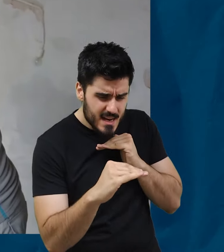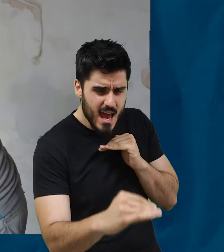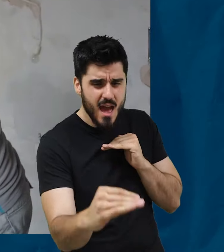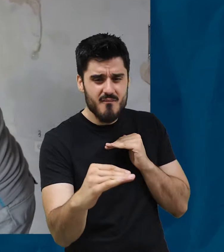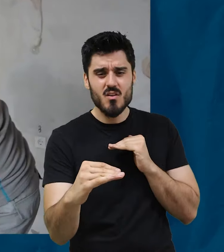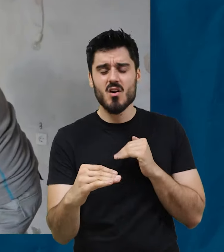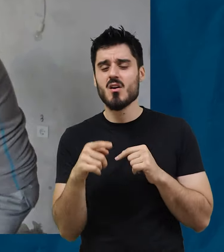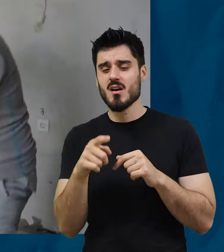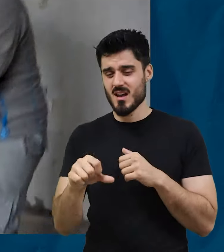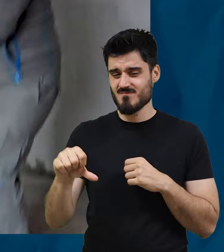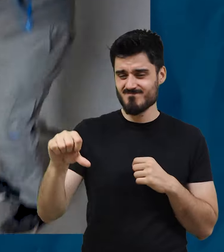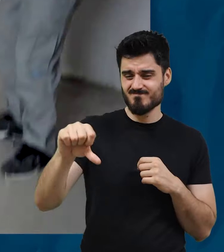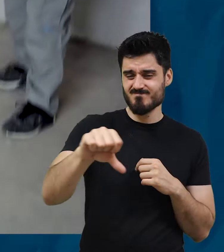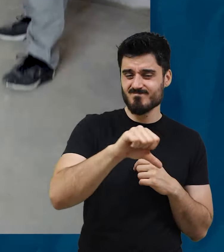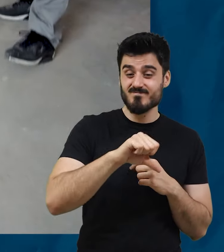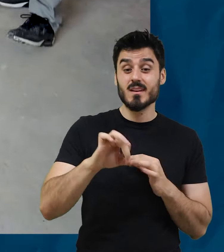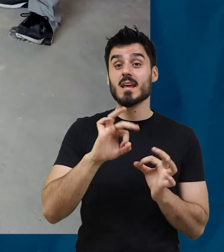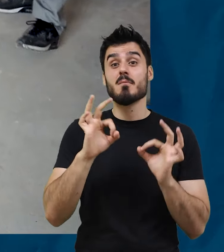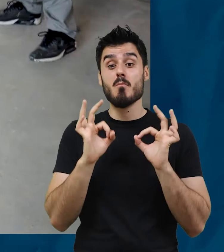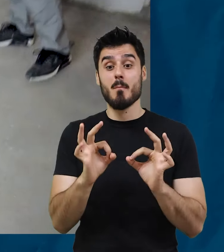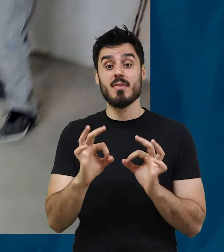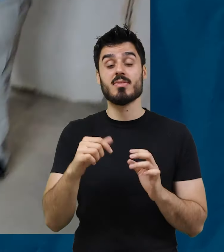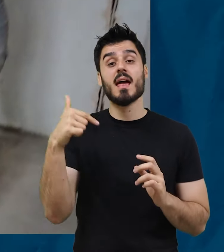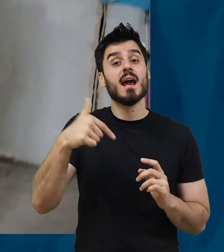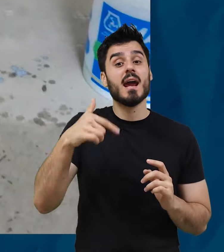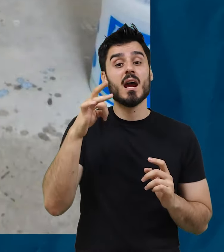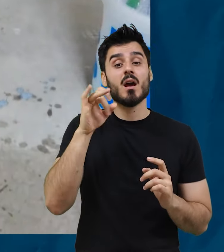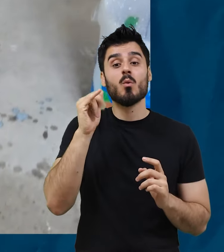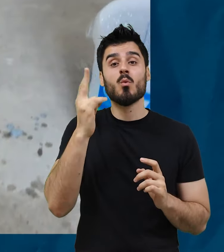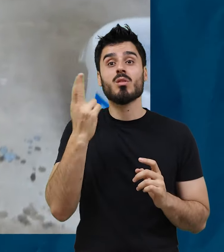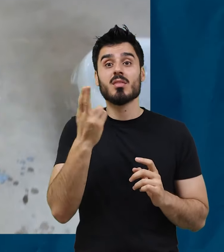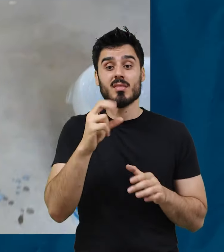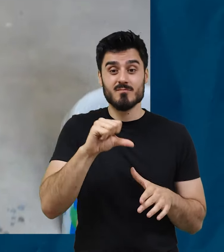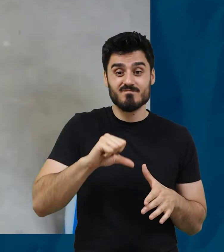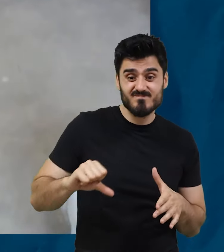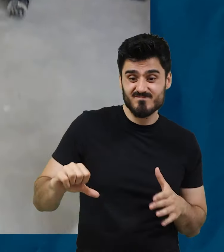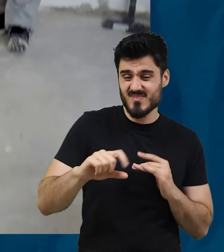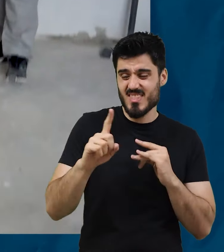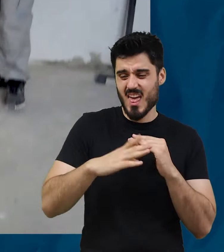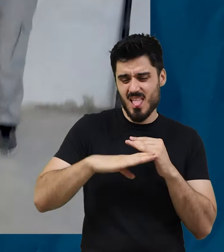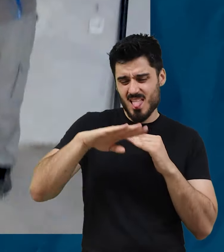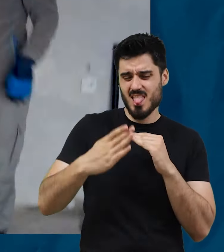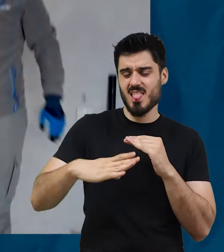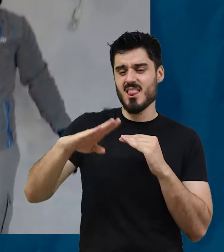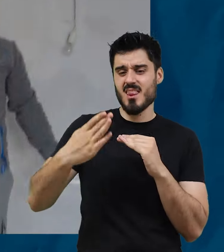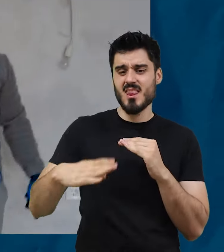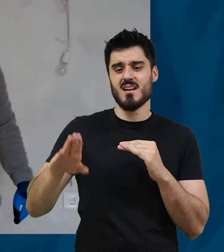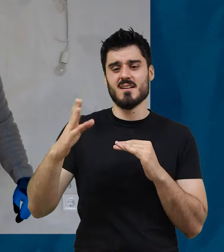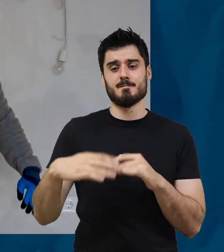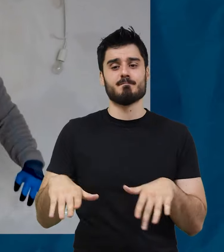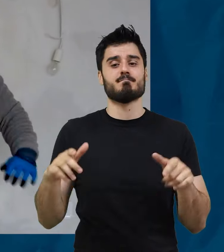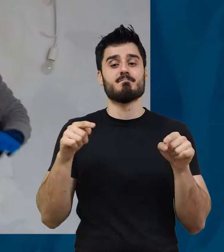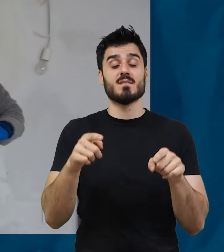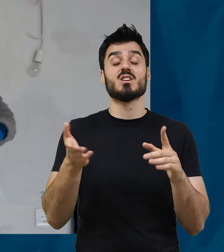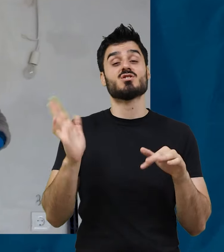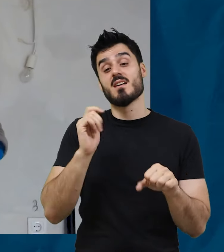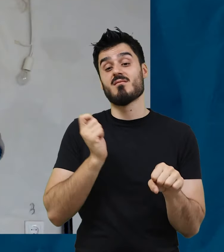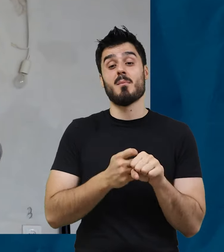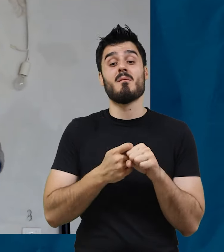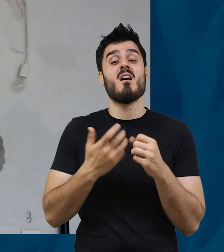правим саморазливка и в момента грундираме, за да няма никакъв прах, неравности. Суши сме се разбрали, че го